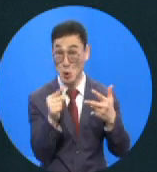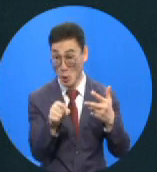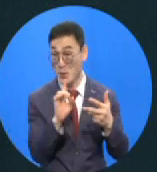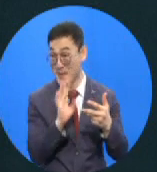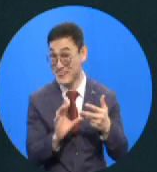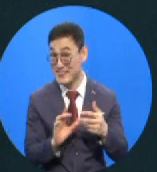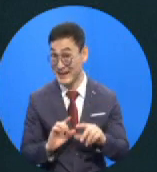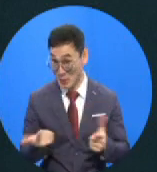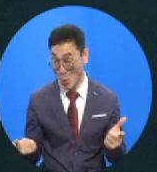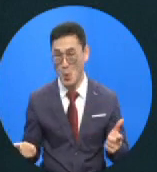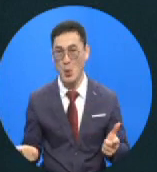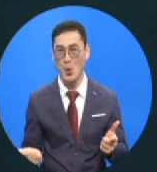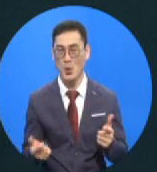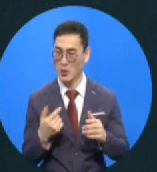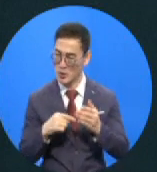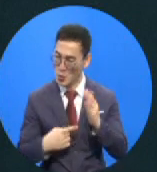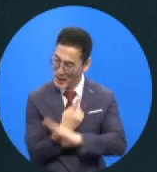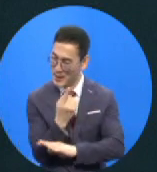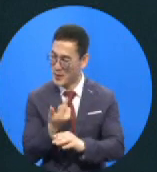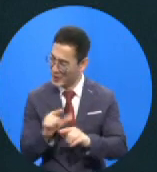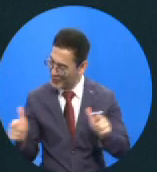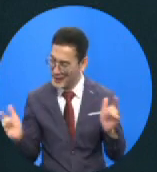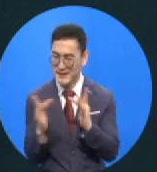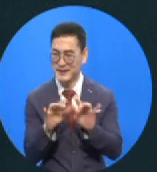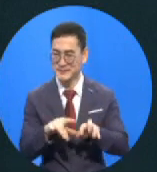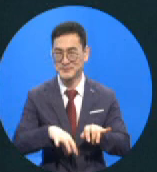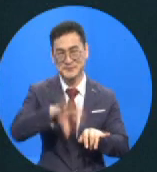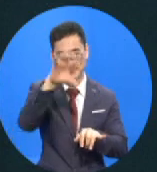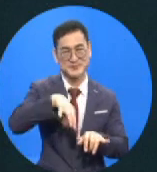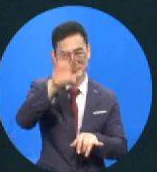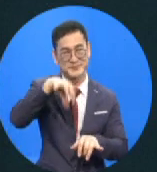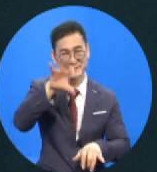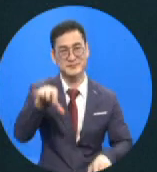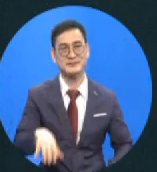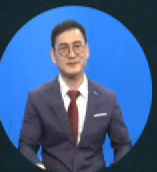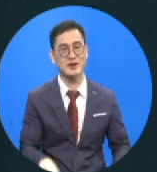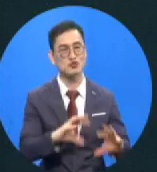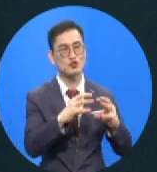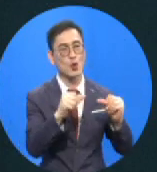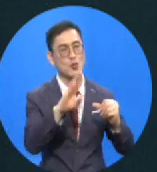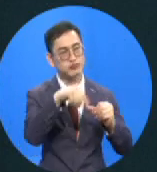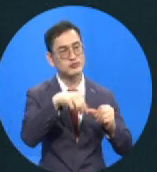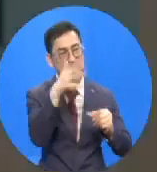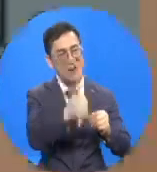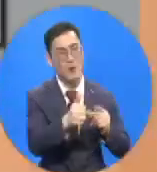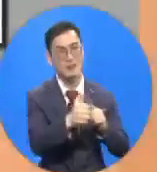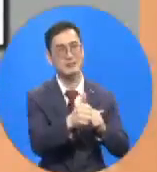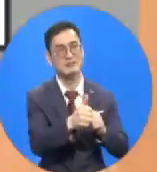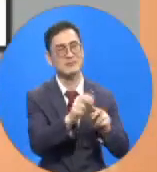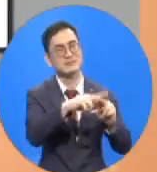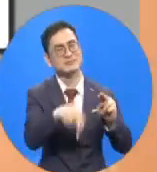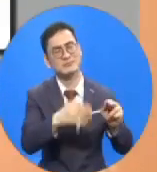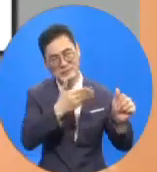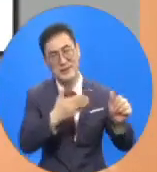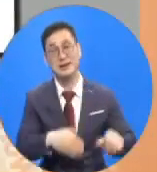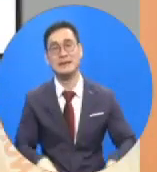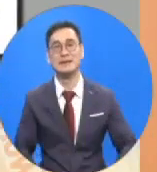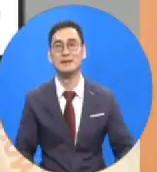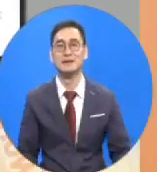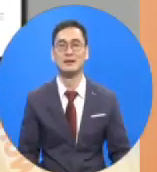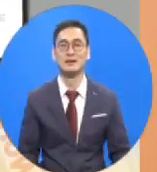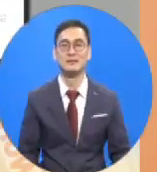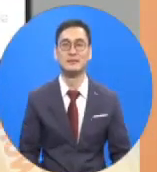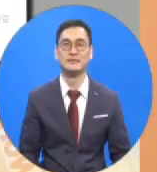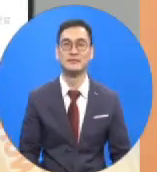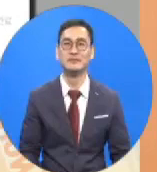튀면 및 파직 니까 목조 교통부 장관을 좀 좋지 않아 이런 여길 수 있겠죠 예로 청풍이 재밌는 제목은 같이 팀 자 규제